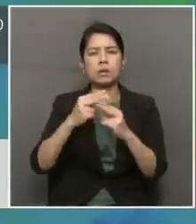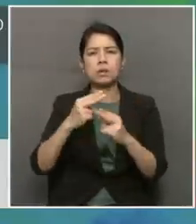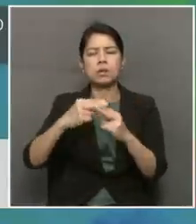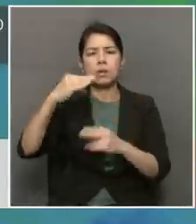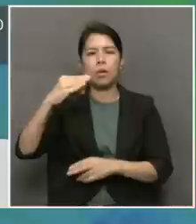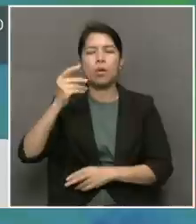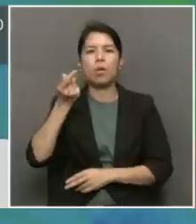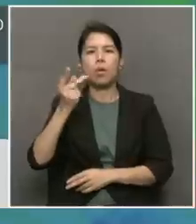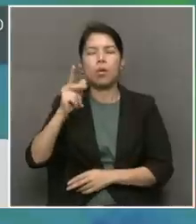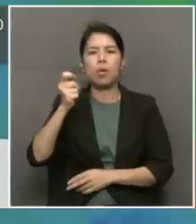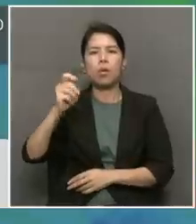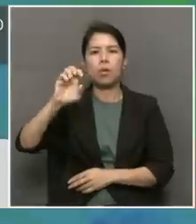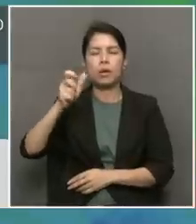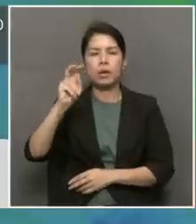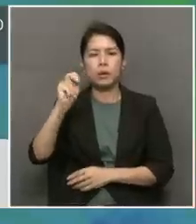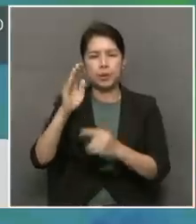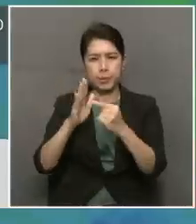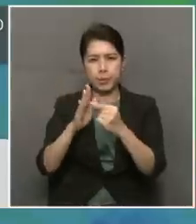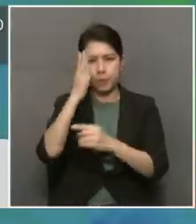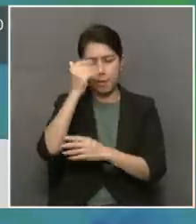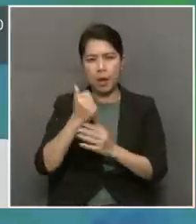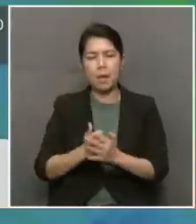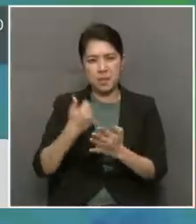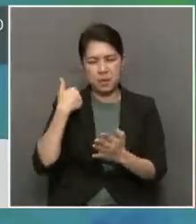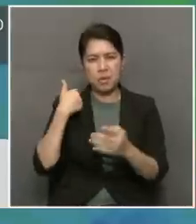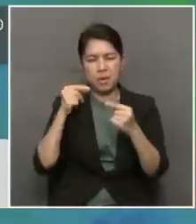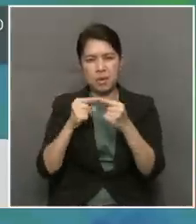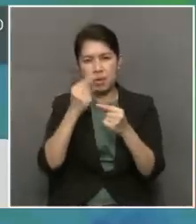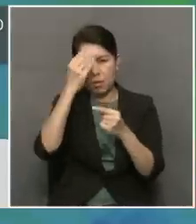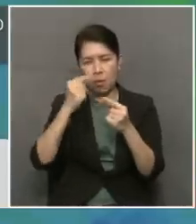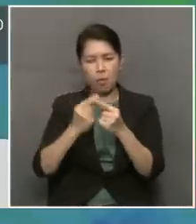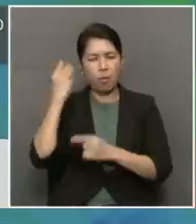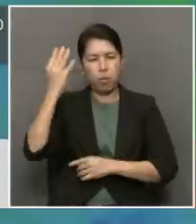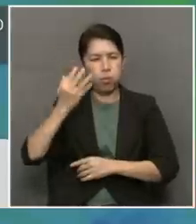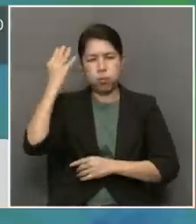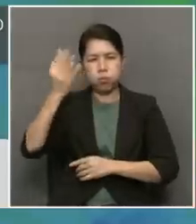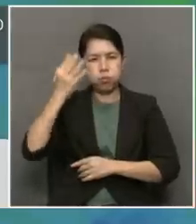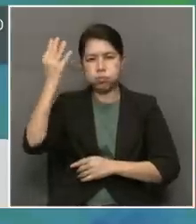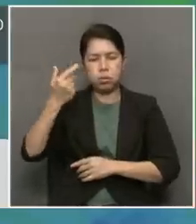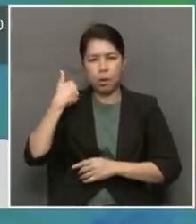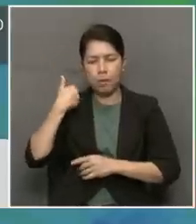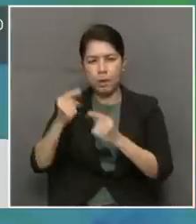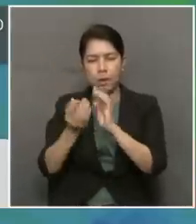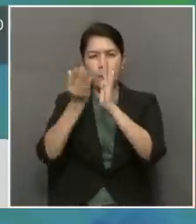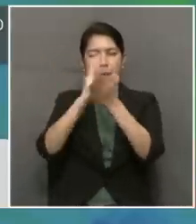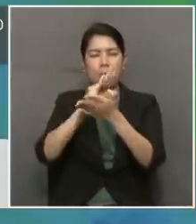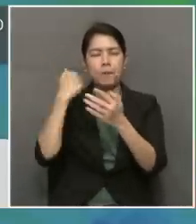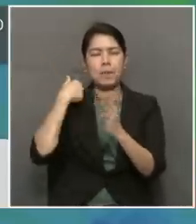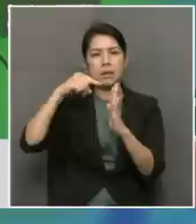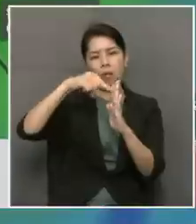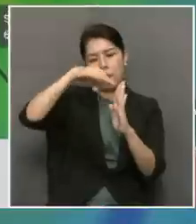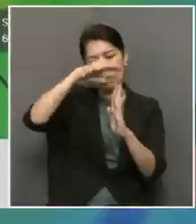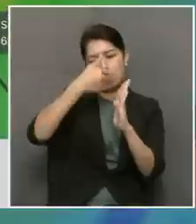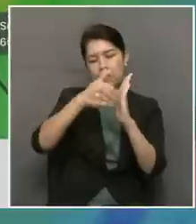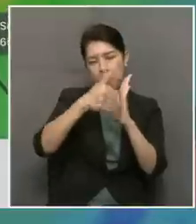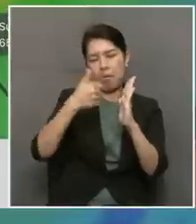ทางอ้อมมาถึงบ้านเรานะครับคือมันจะดึงมรสุมให้แรงขึ้นดึงมรสุมให้เลื่อนขึ้นไปพาดผ่านภาคเหนือและภาคตะวันออกเฉียง